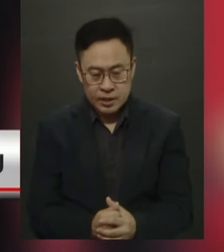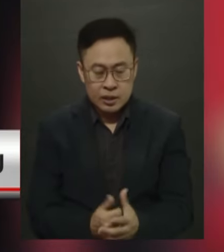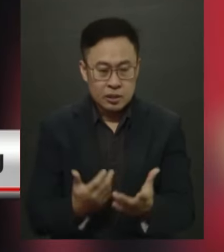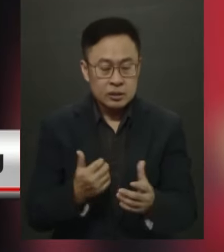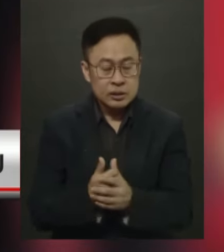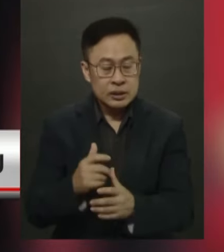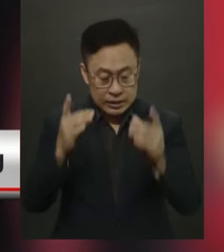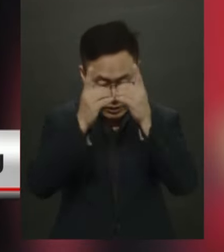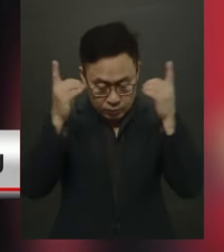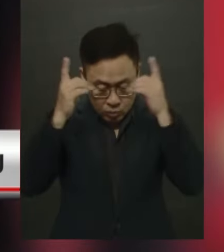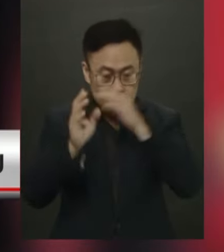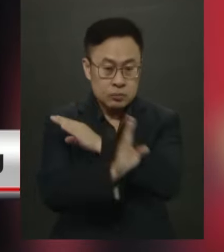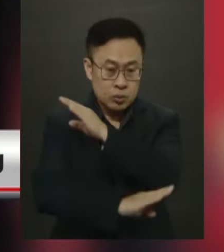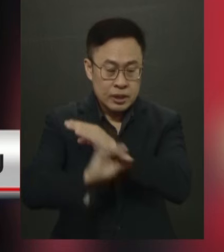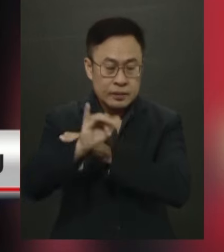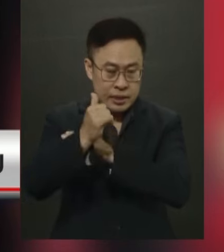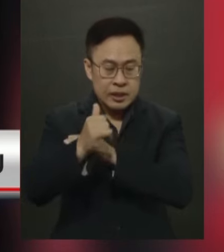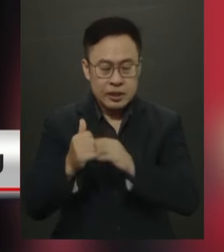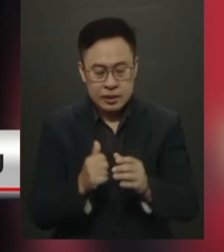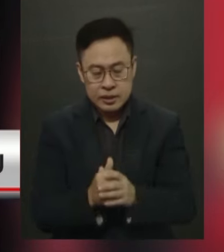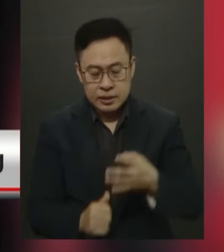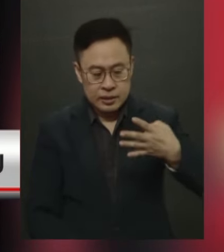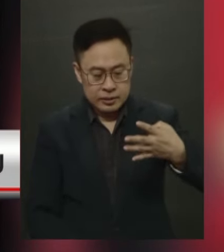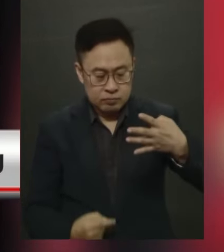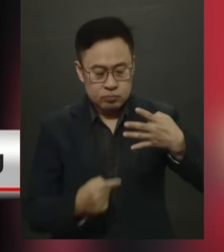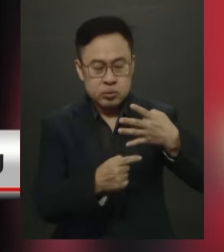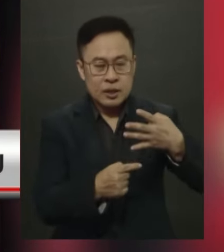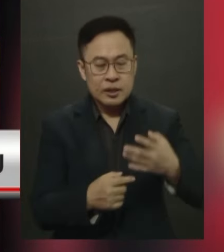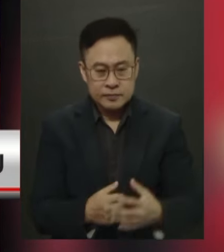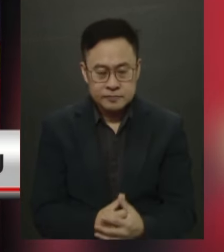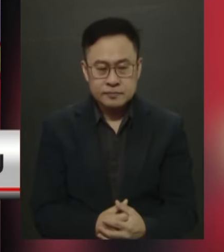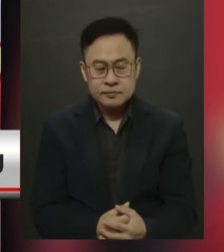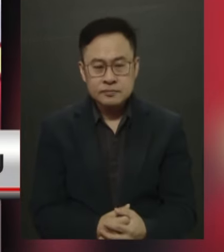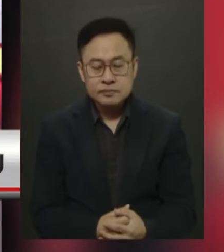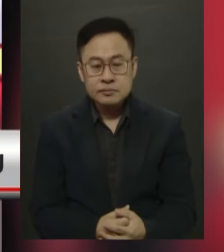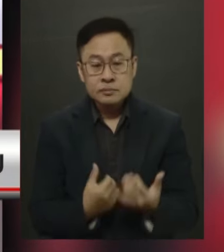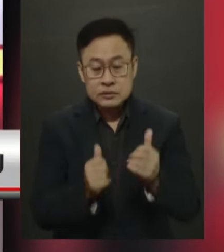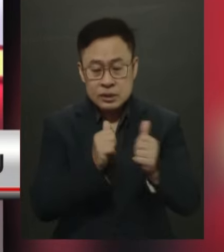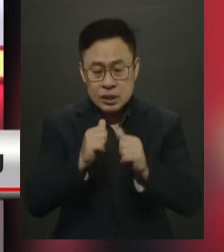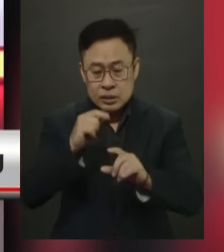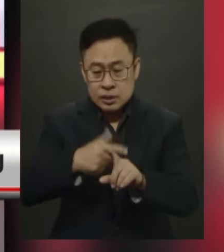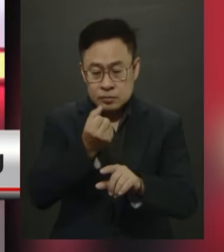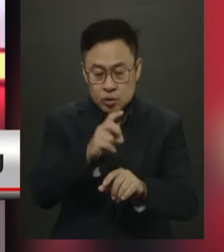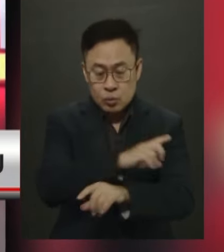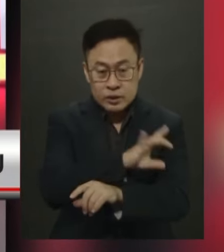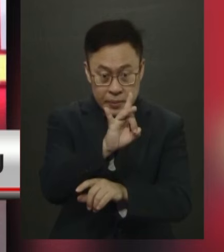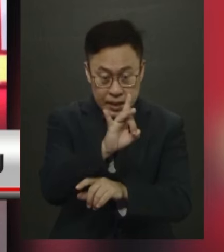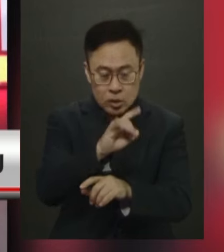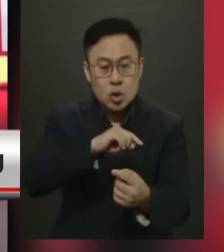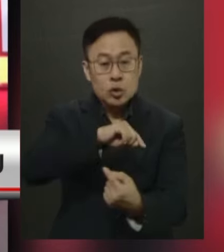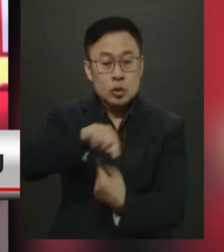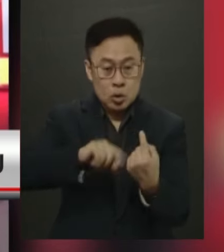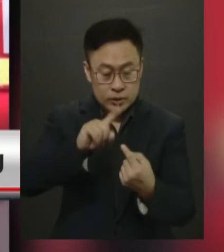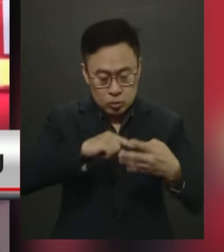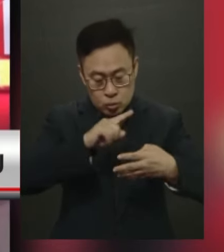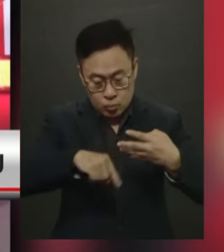างติมอร์เลสเตกับบรูไนจะแข่งขันกันวันที่8ธันวาคมเป็นต้นไปนะครับในรอบแรกนะฮะส่ว